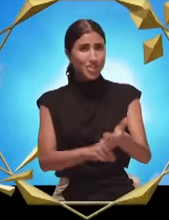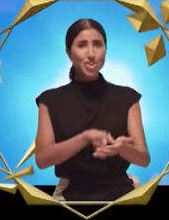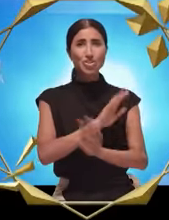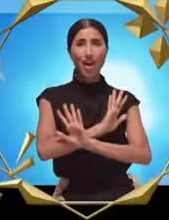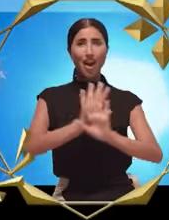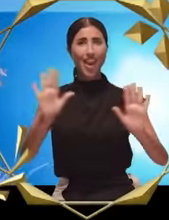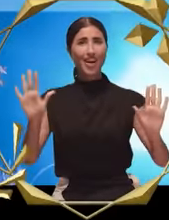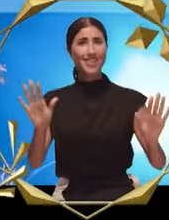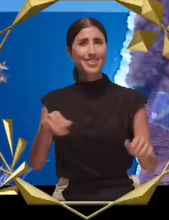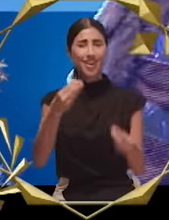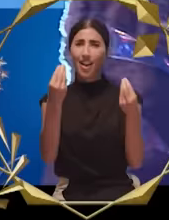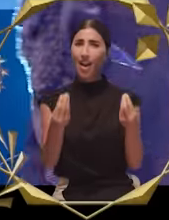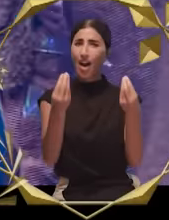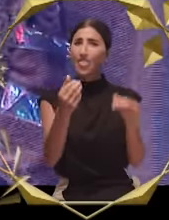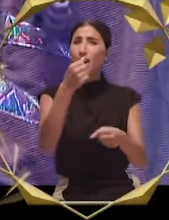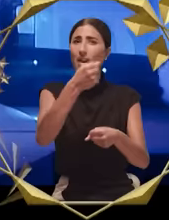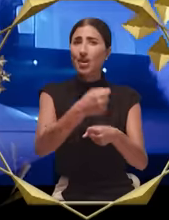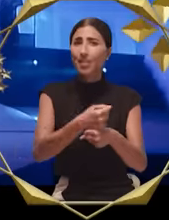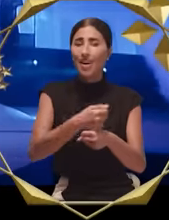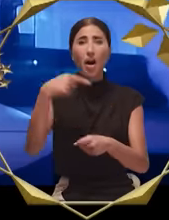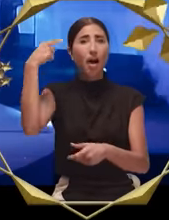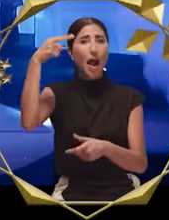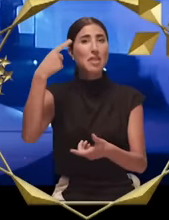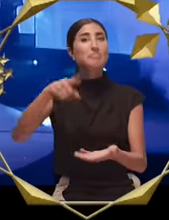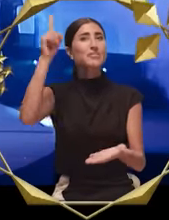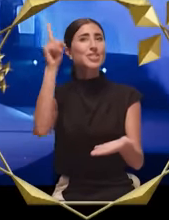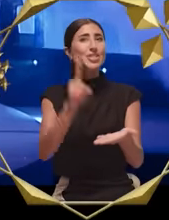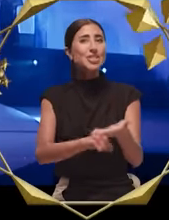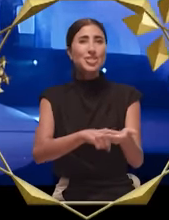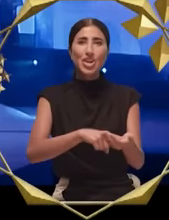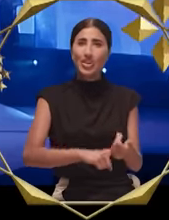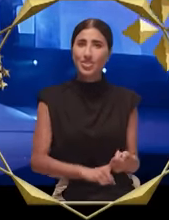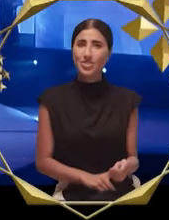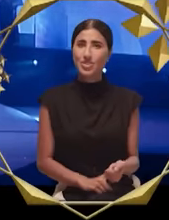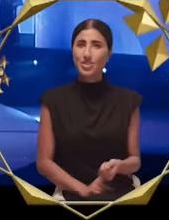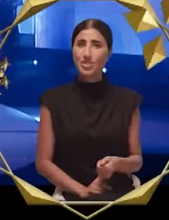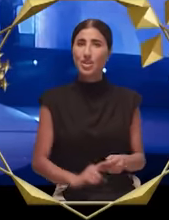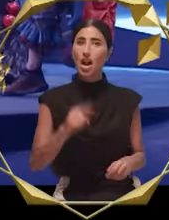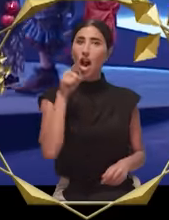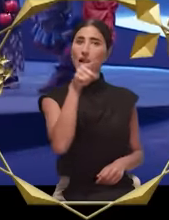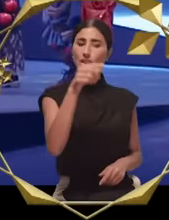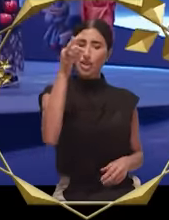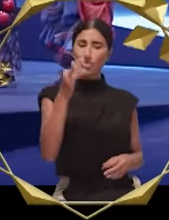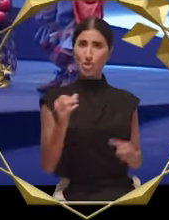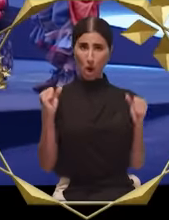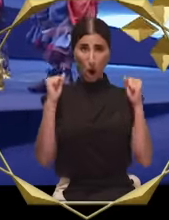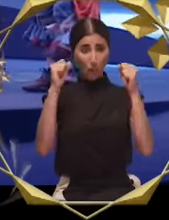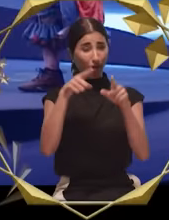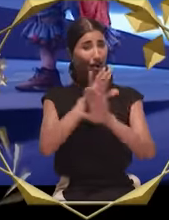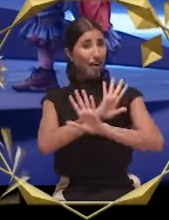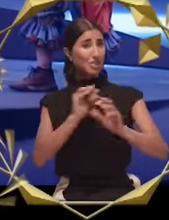فعلا. انتظروا مهلا مهلا قد حق الحلم فعلا.